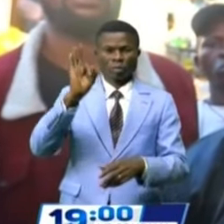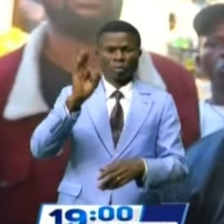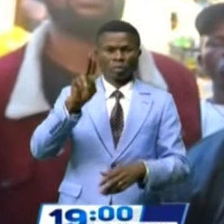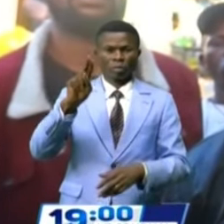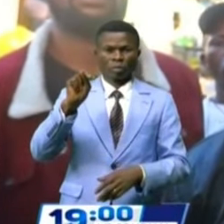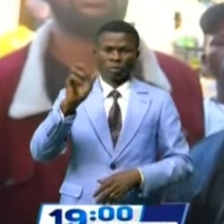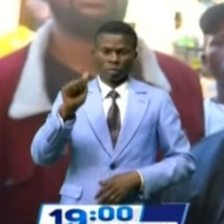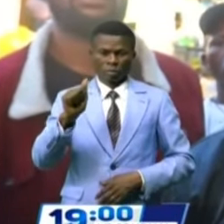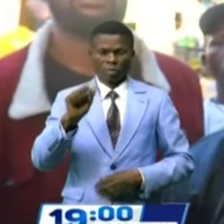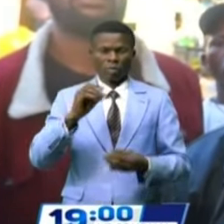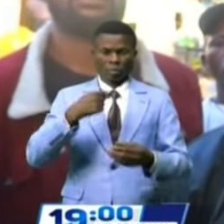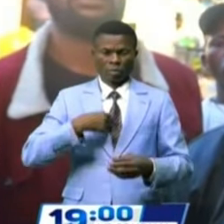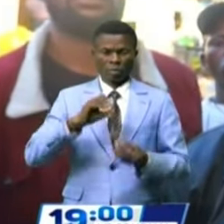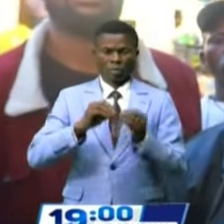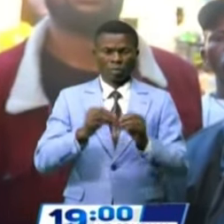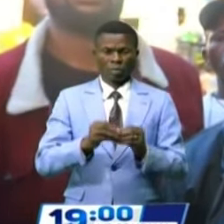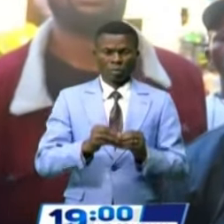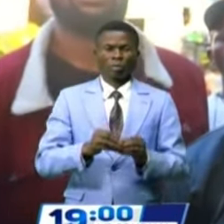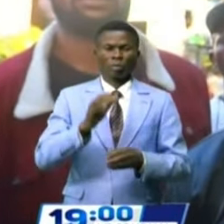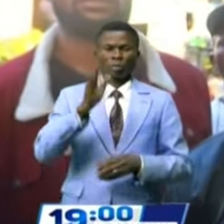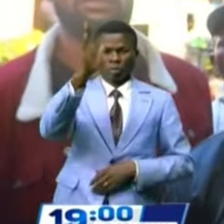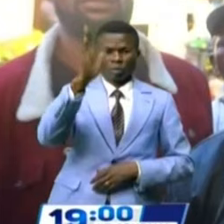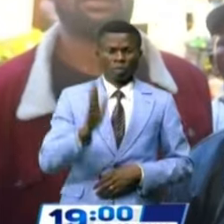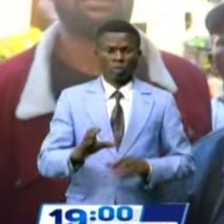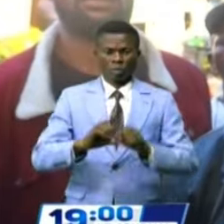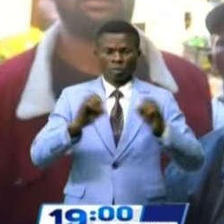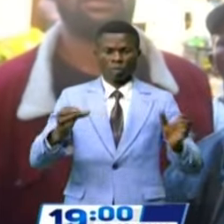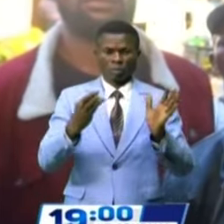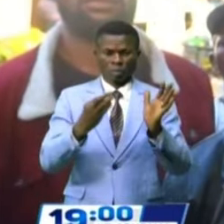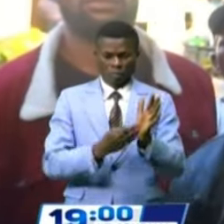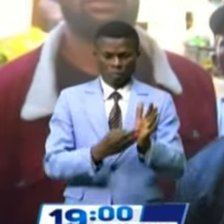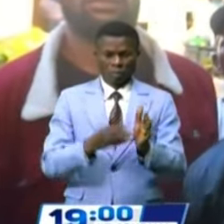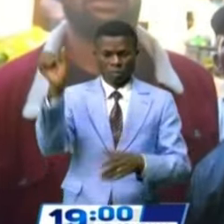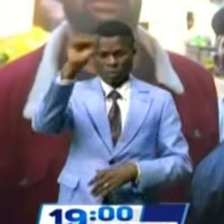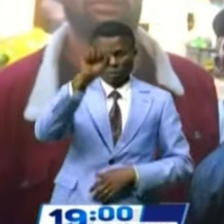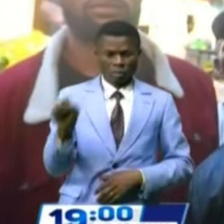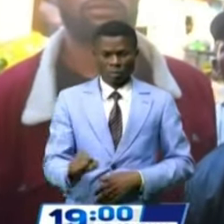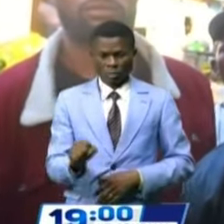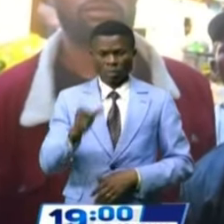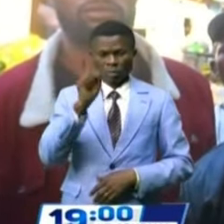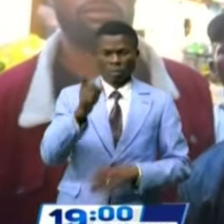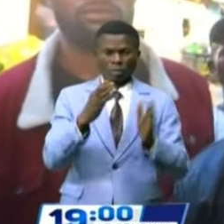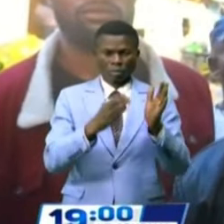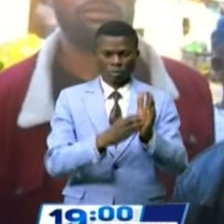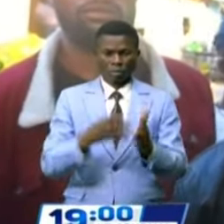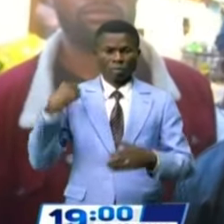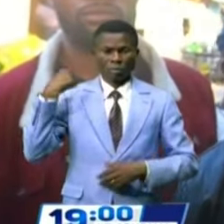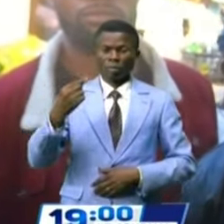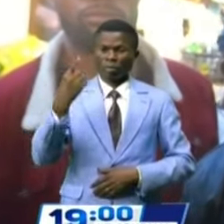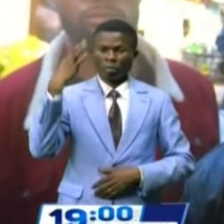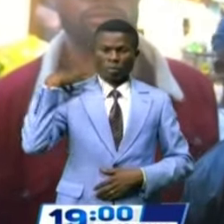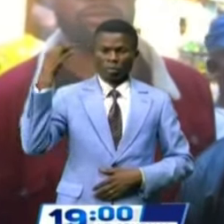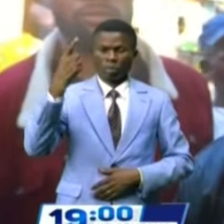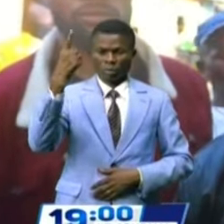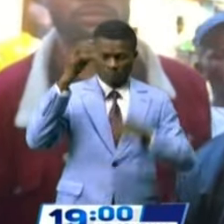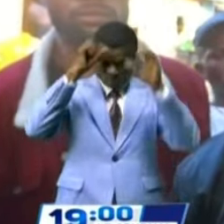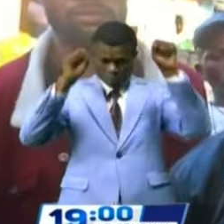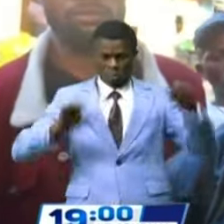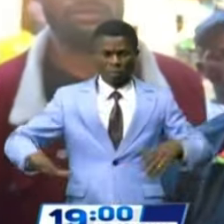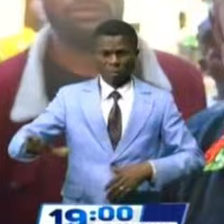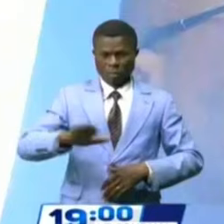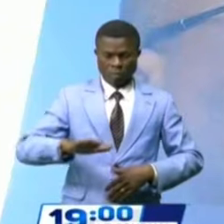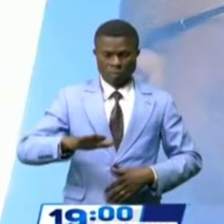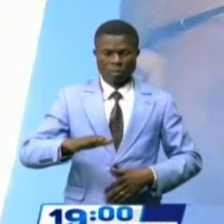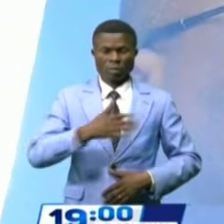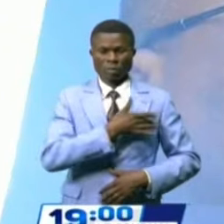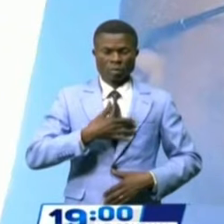suis le numéro 557 et puis c'est Selembao 109. N'oubliez pas surtout, nous avons un seul candidat. Président de la République, à